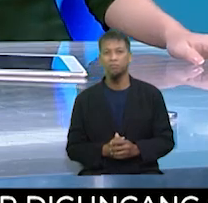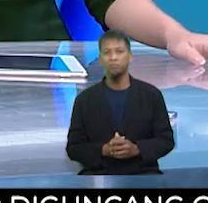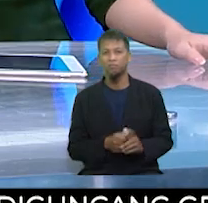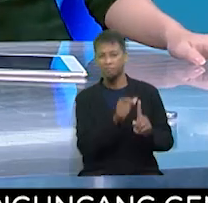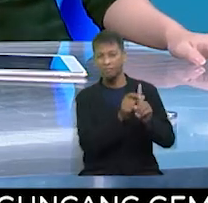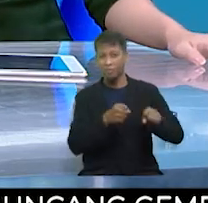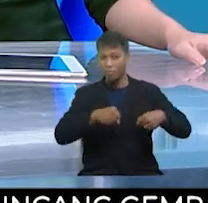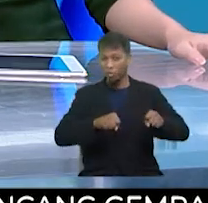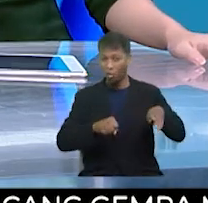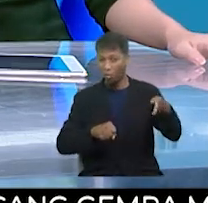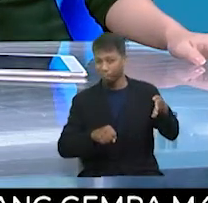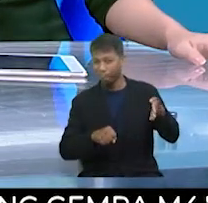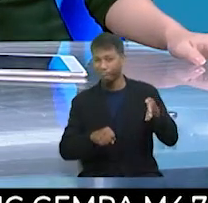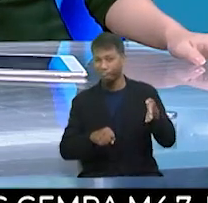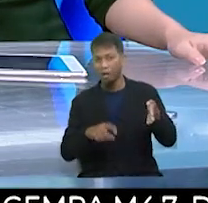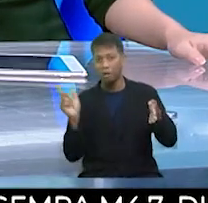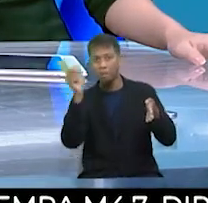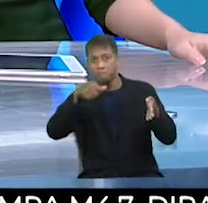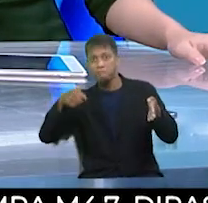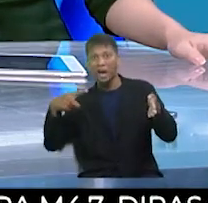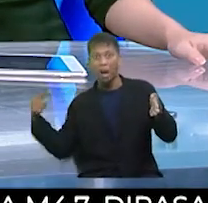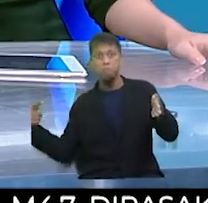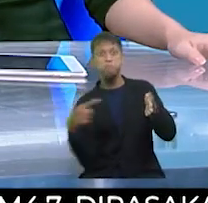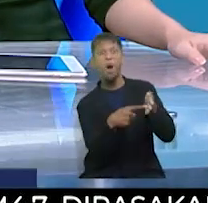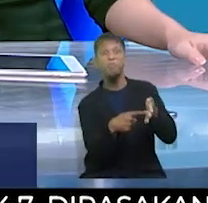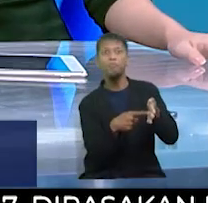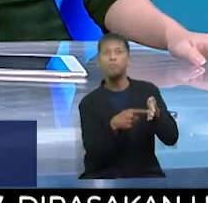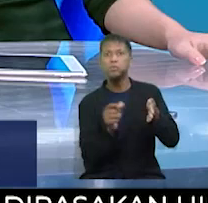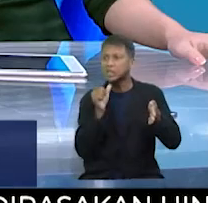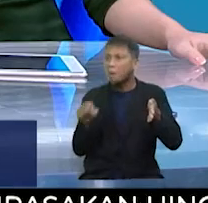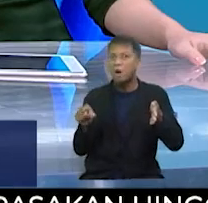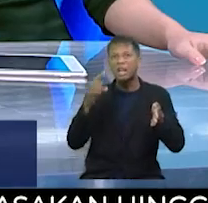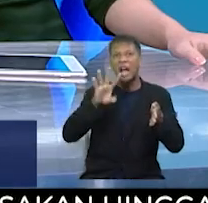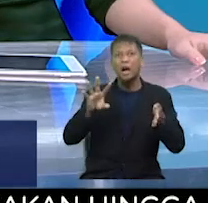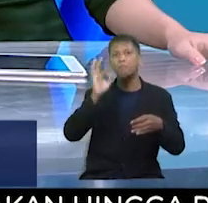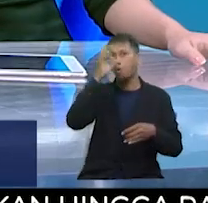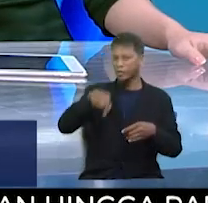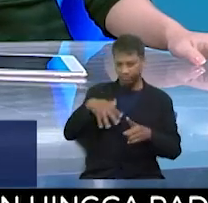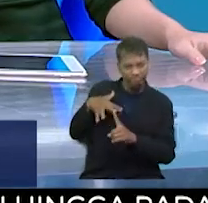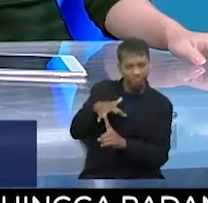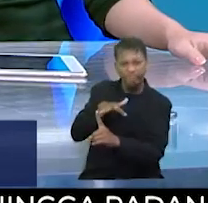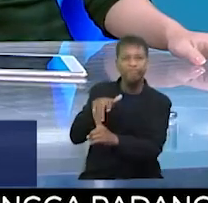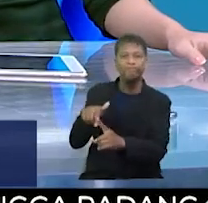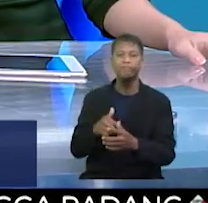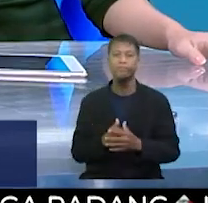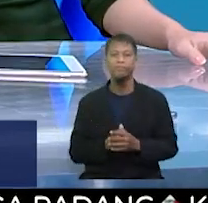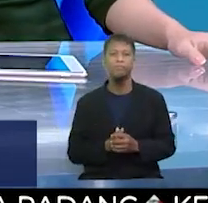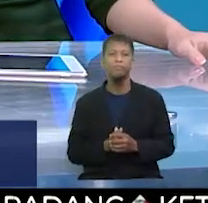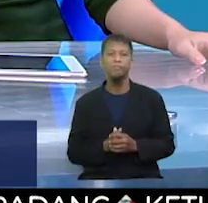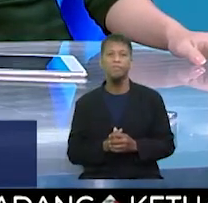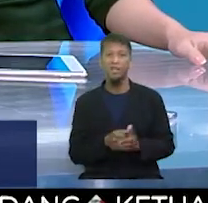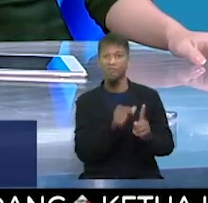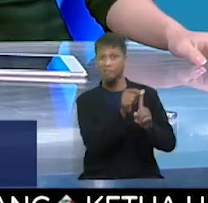Kita beralih ke informasi lainnya, pemirsa. Seorang pengendara sepeda motor terluka setelah diserang anak panah oleh dua pria tak dikenal. Dan polisi kini memburu